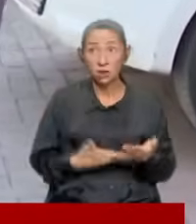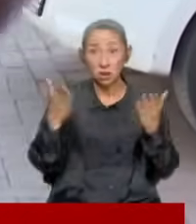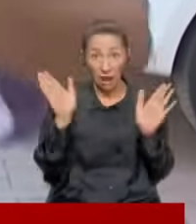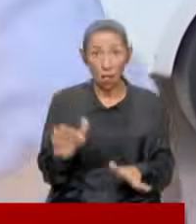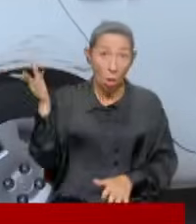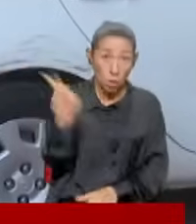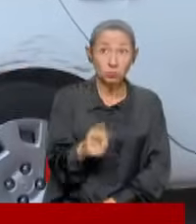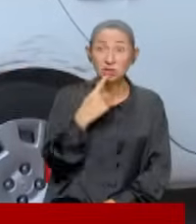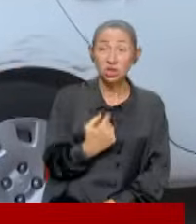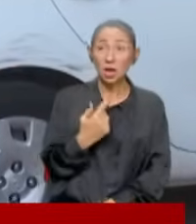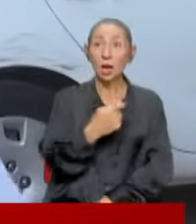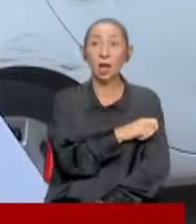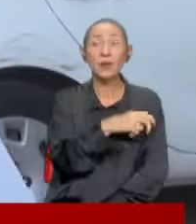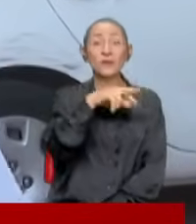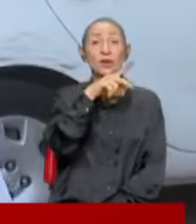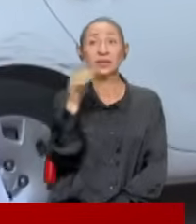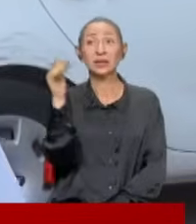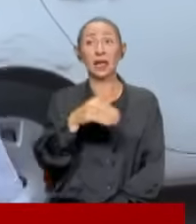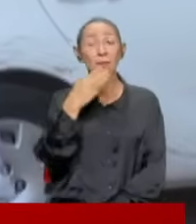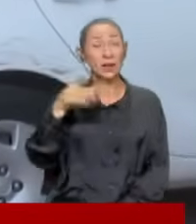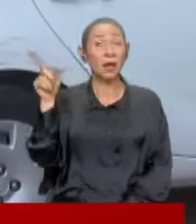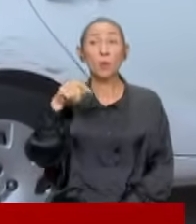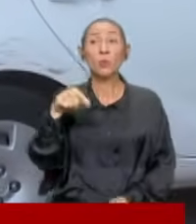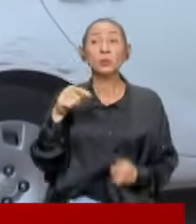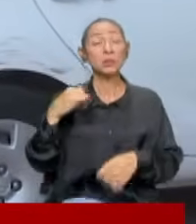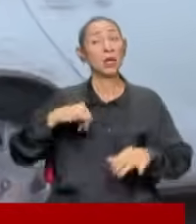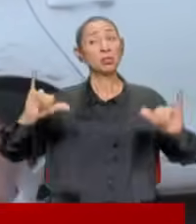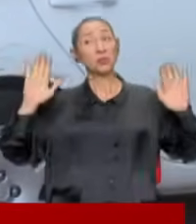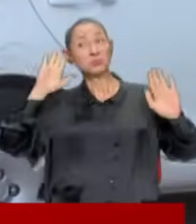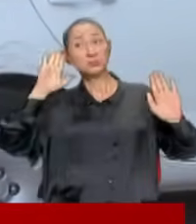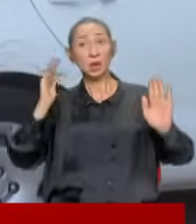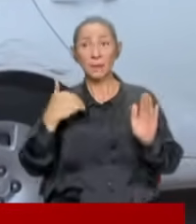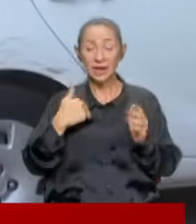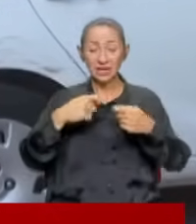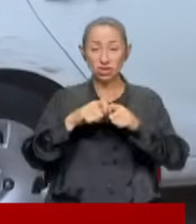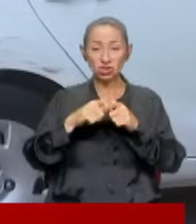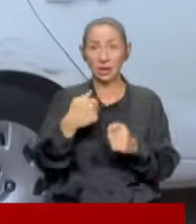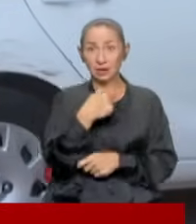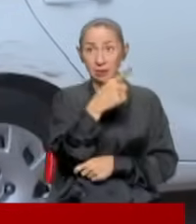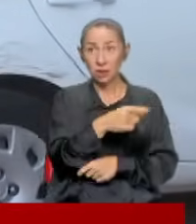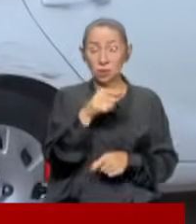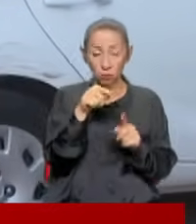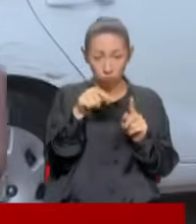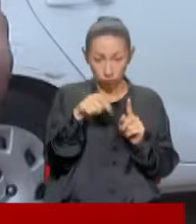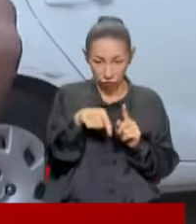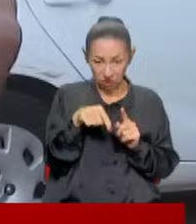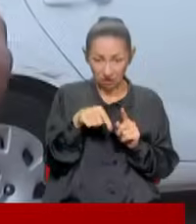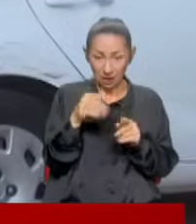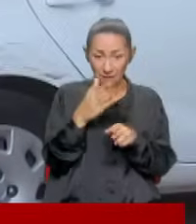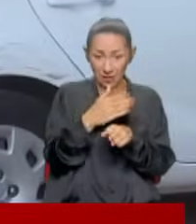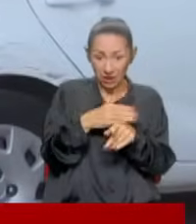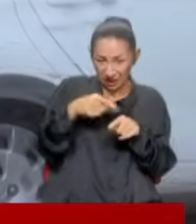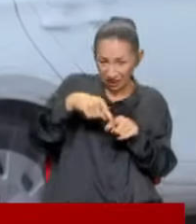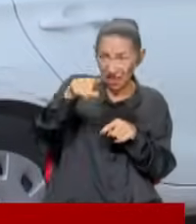geber mi diyecek Almanya'dan Fransa'dan gelen emekliler burada tatilini yapıyor Ben Kırşehirliyim şuradan böyle